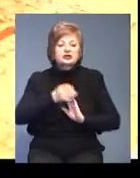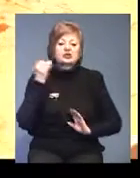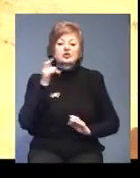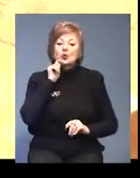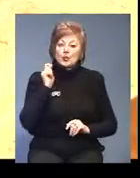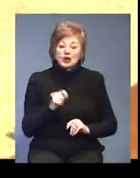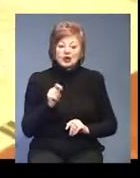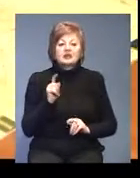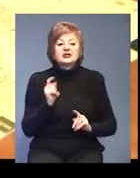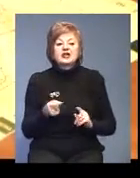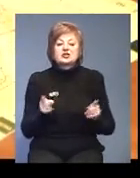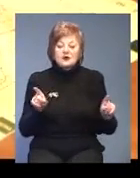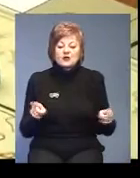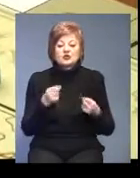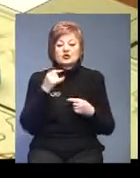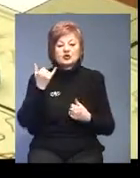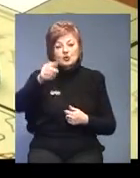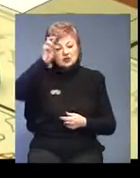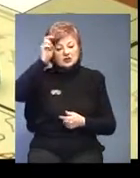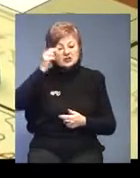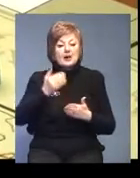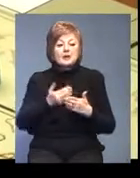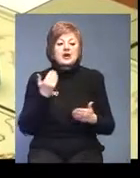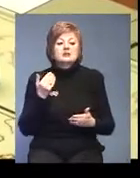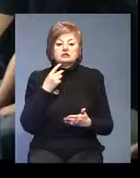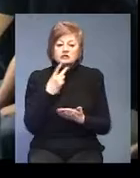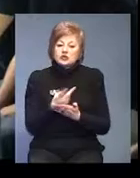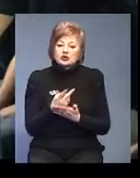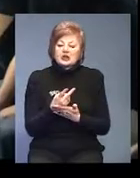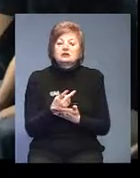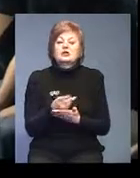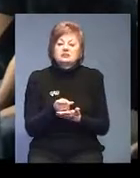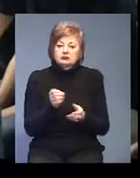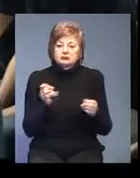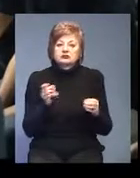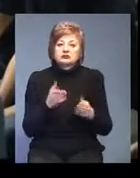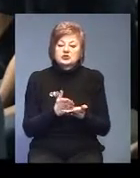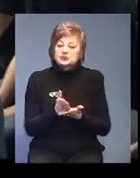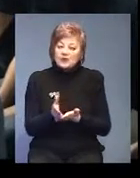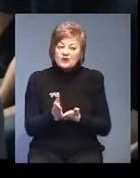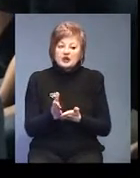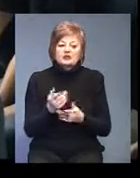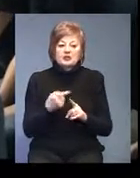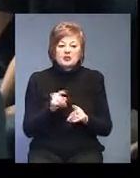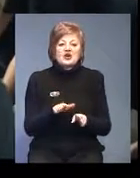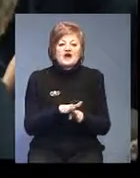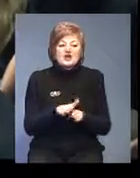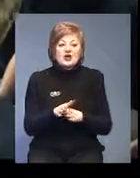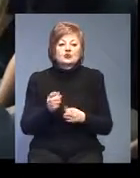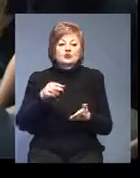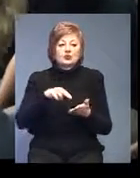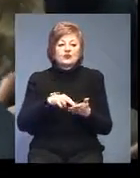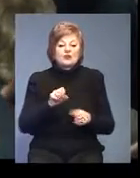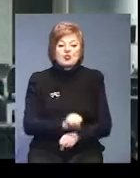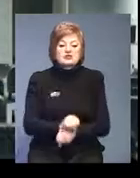різних етапів становлення її державності. Передбачає завдання культурно-мистецького спрямування. Гравцям необхідно, приміром, виконати гімн повстанської